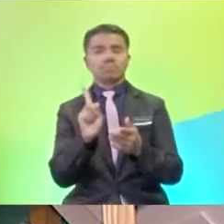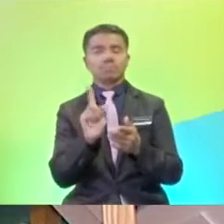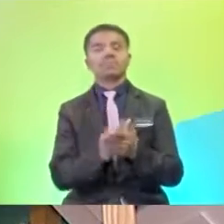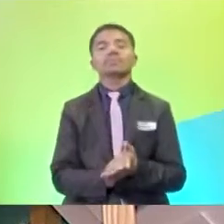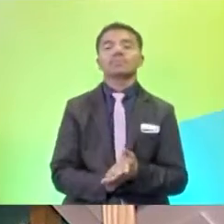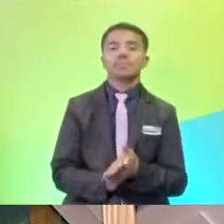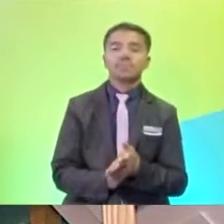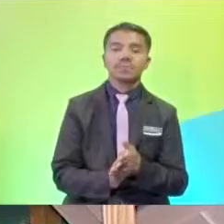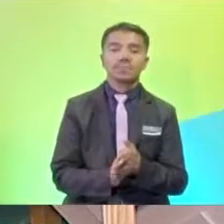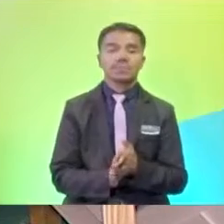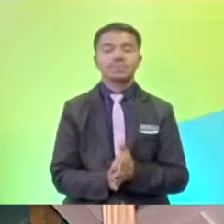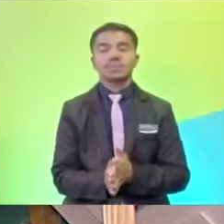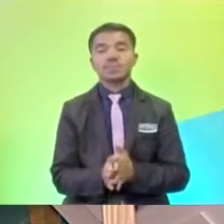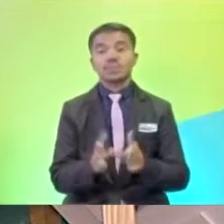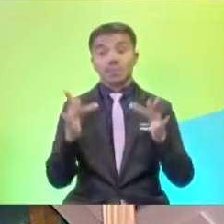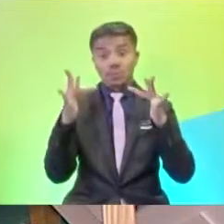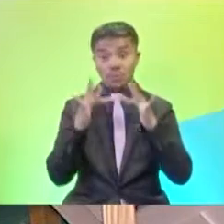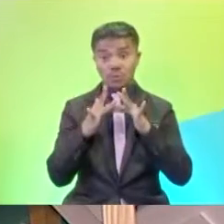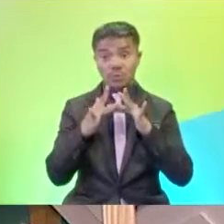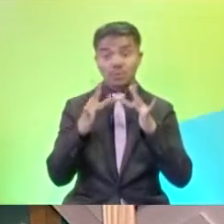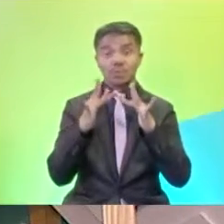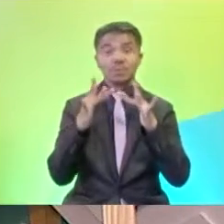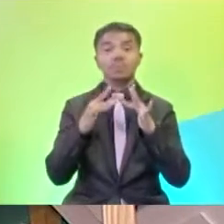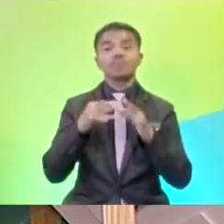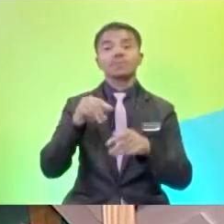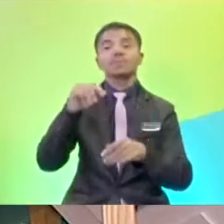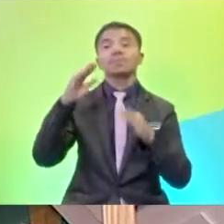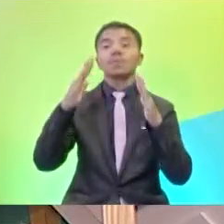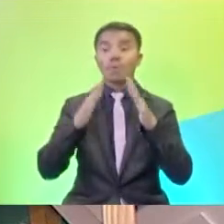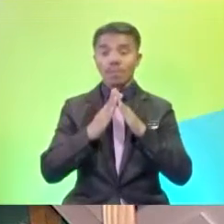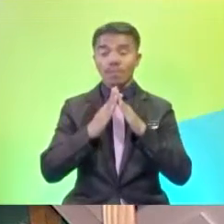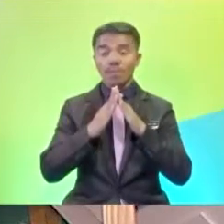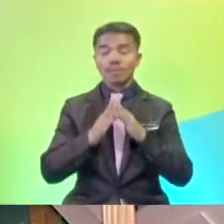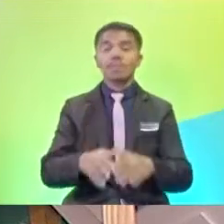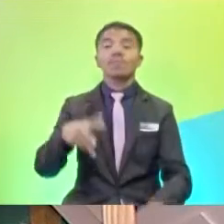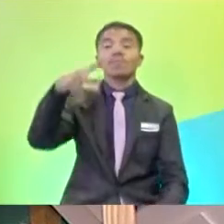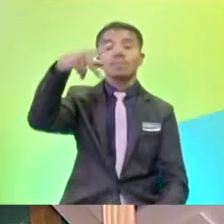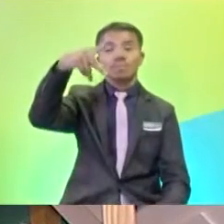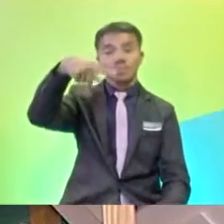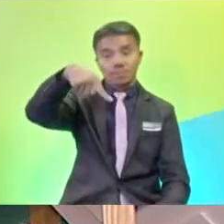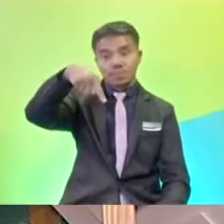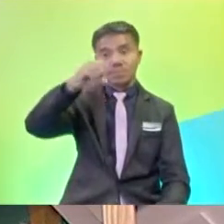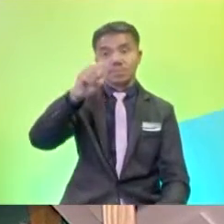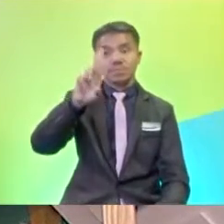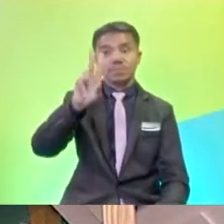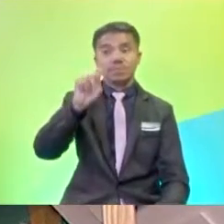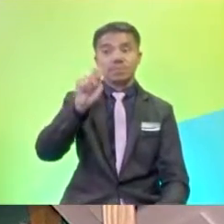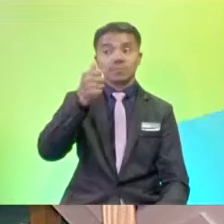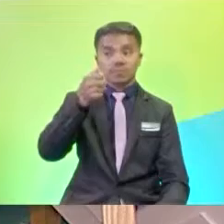dan juga di rumah Boleh dapatkan bahan-bahan pembelajaran kita pada hari ini di Potter